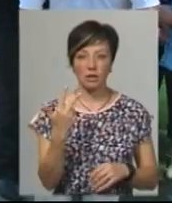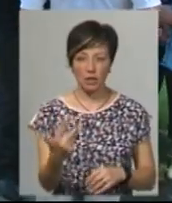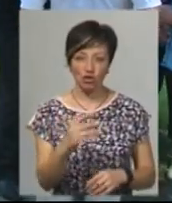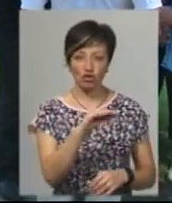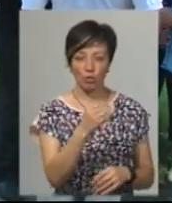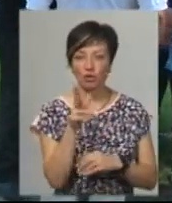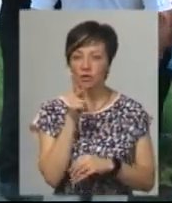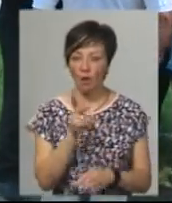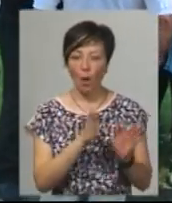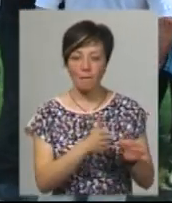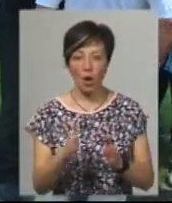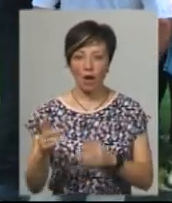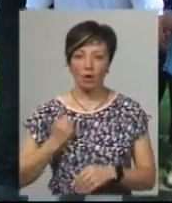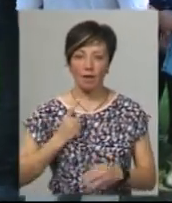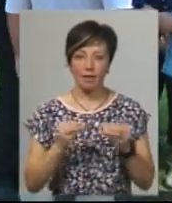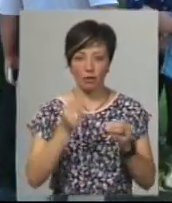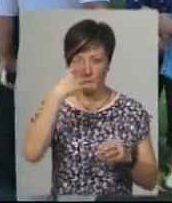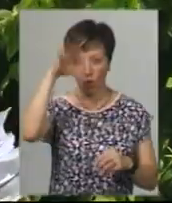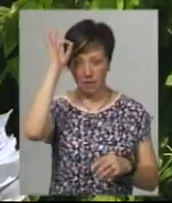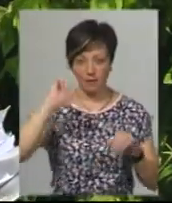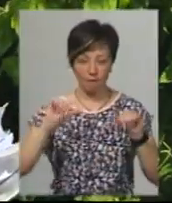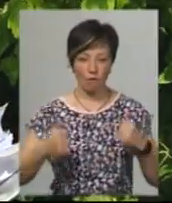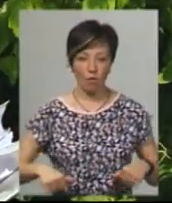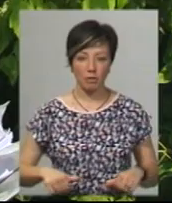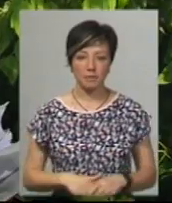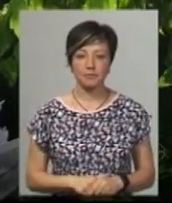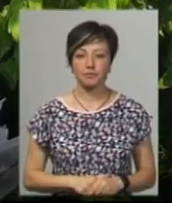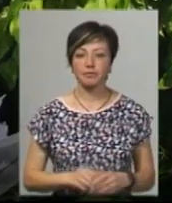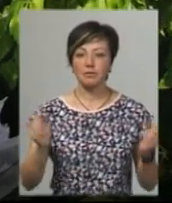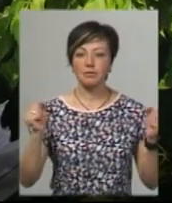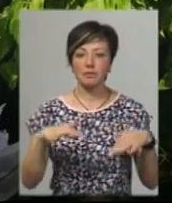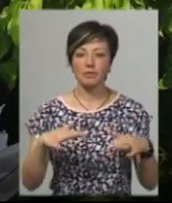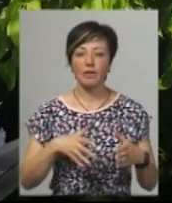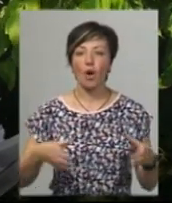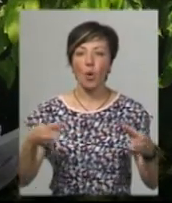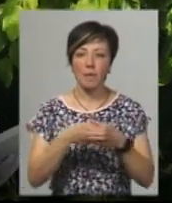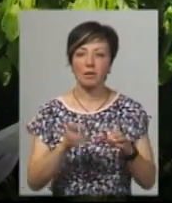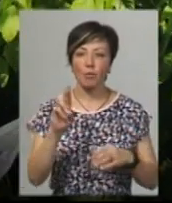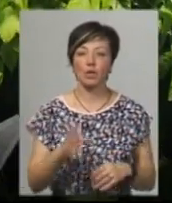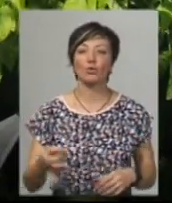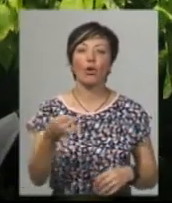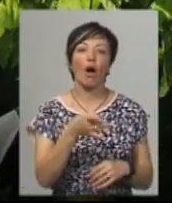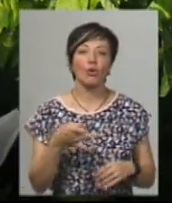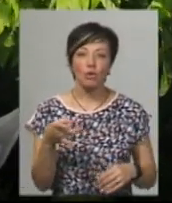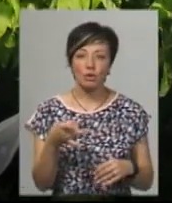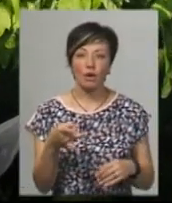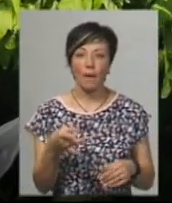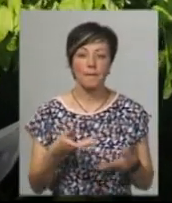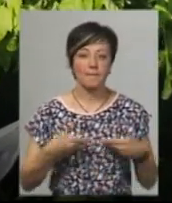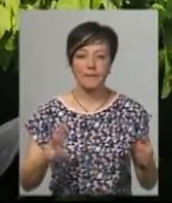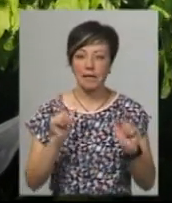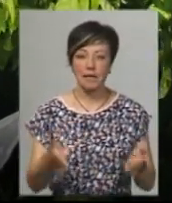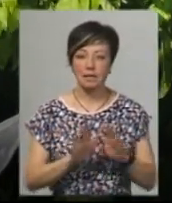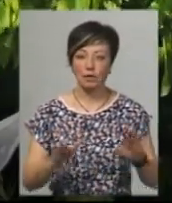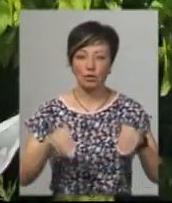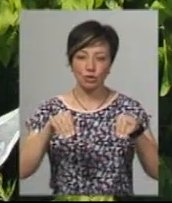Житомир-Чернівці. Громадський порядок охороняли 10 поліцейських у формі. Ми тут зібралися, це зібралася і громада Ярмолинецького району, тому що ми не згідні з